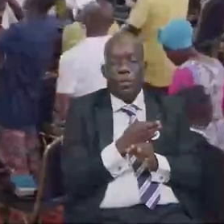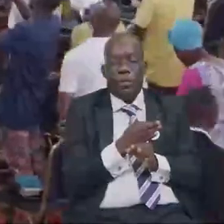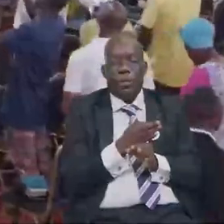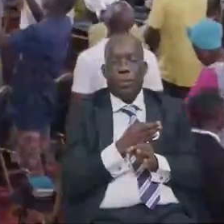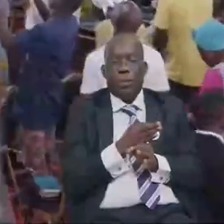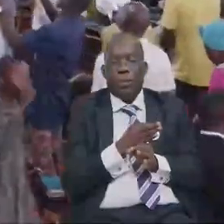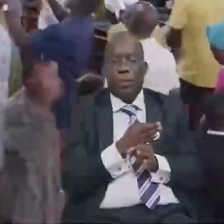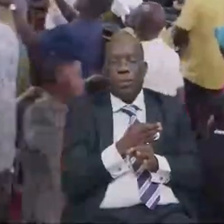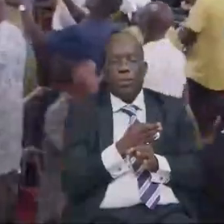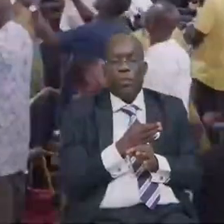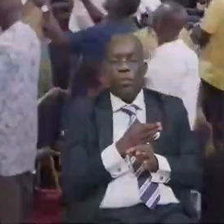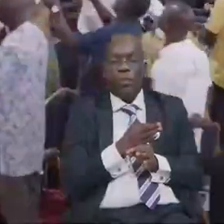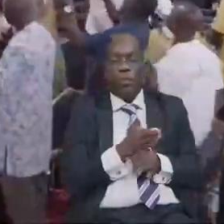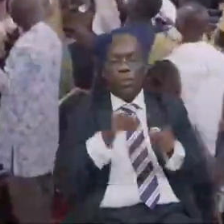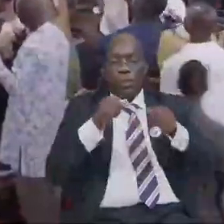La foi réside en toi.